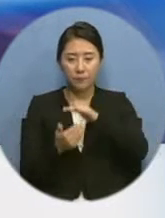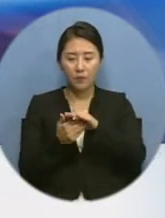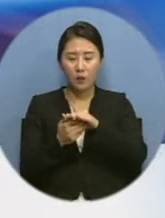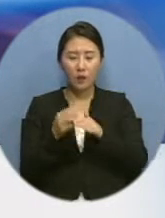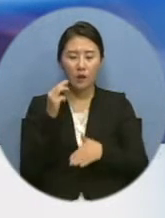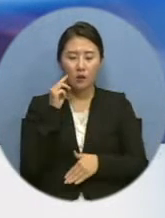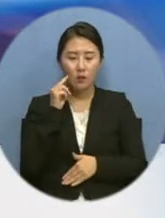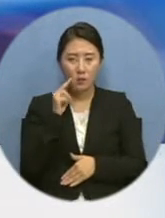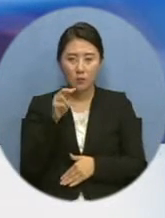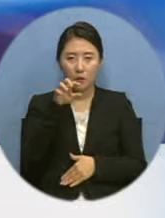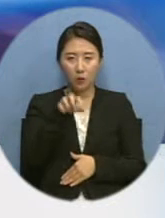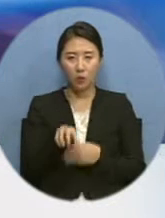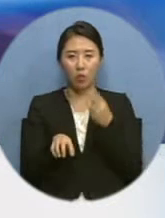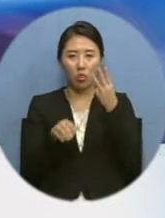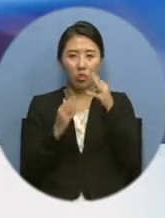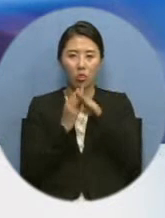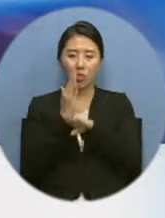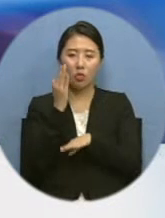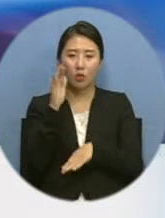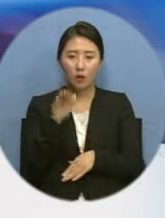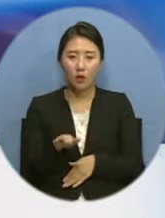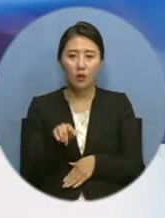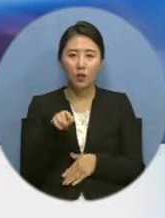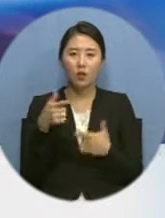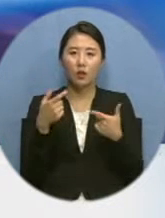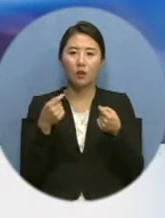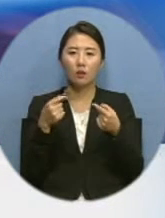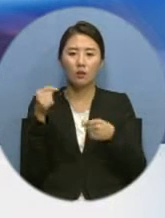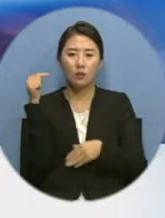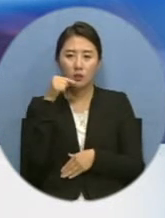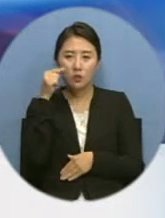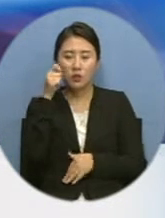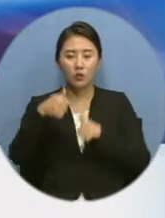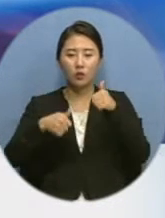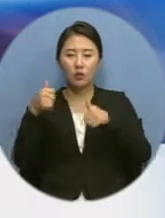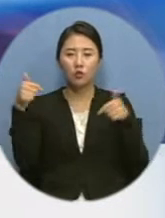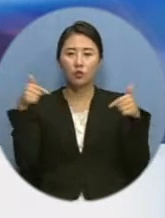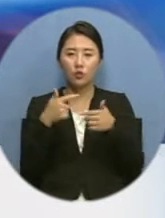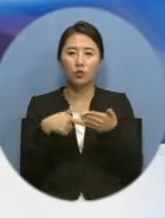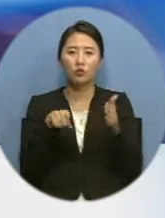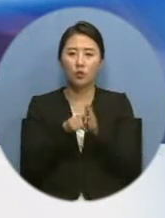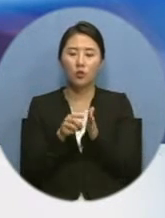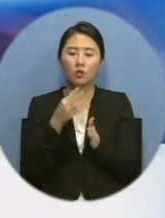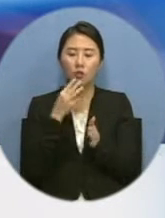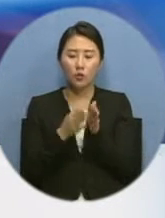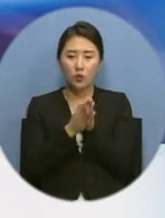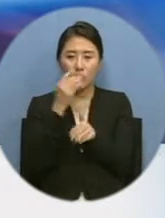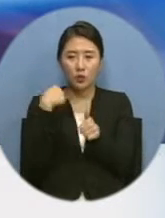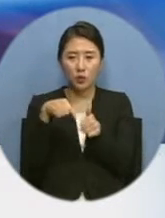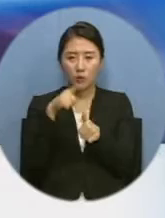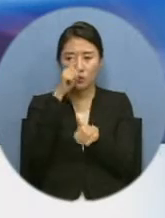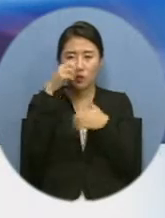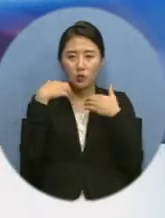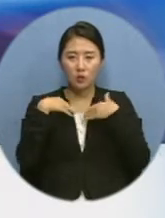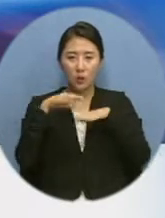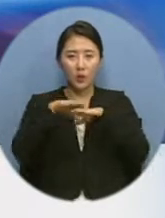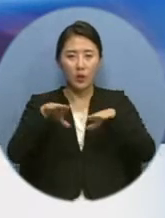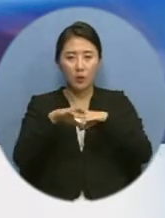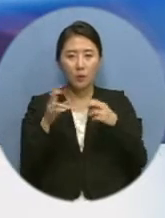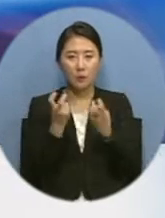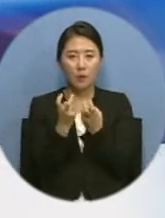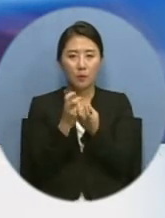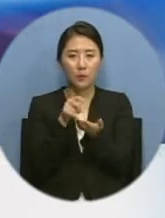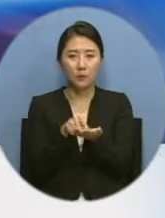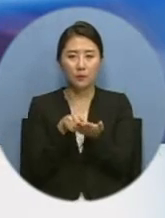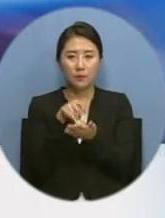경쟁률이 세 자릿수를 기록하기도 하는데요. 이 같은 과열 경쟁을 완화하기 위해 서울시 교육청이 원화모집 개선 방안을